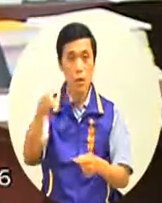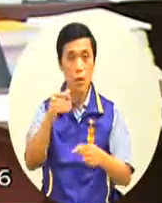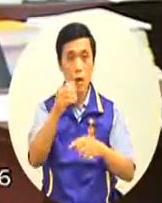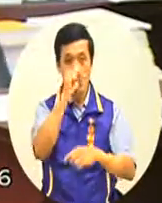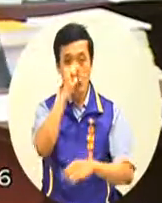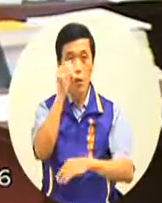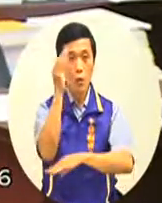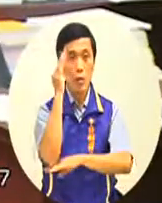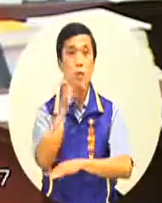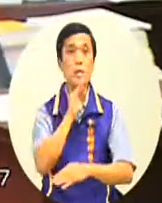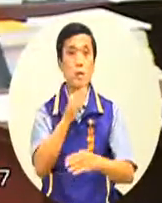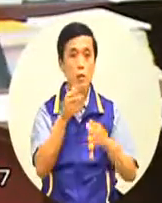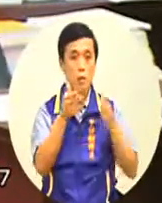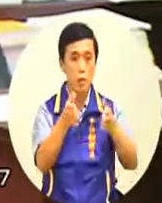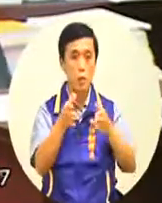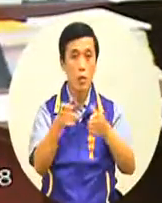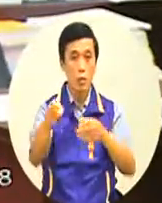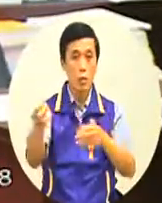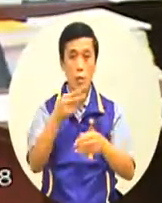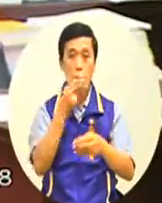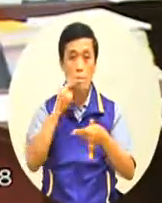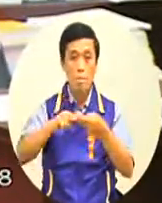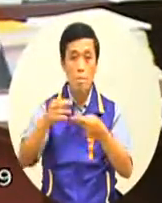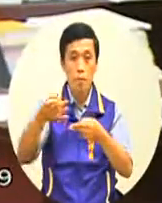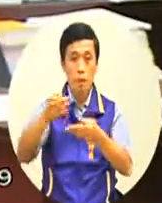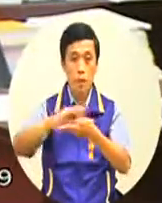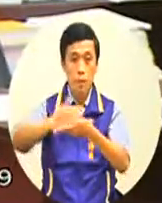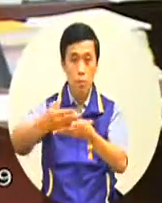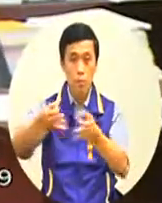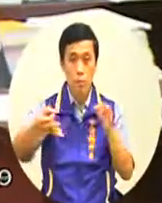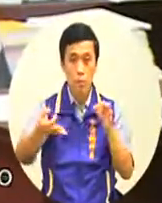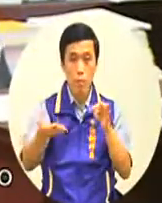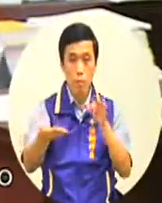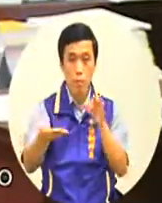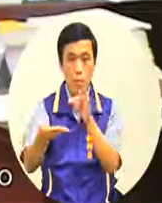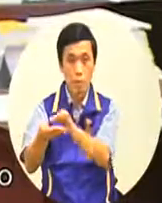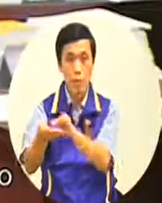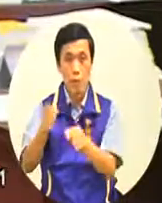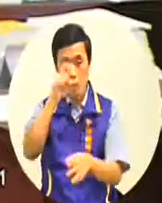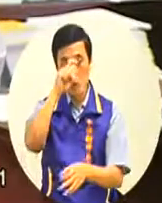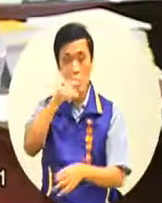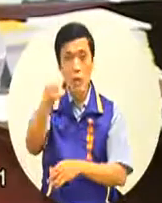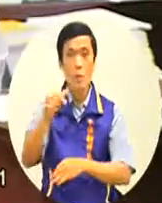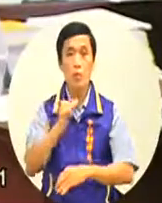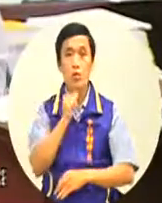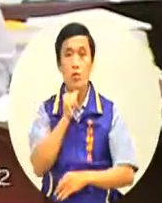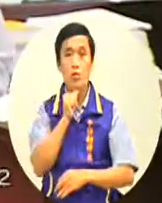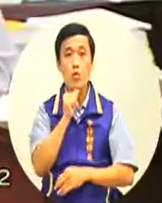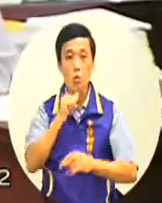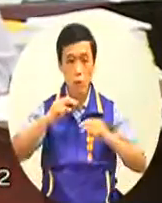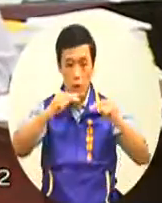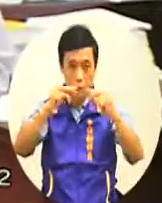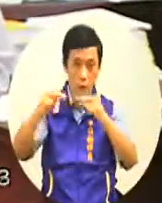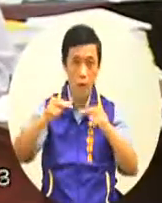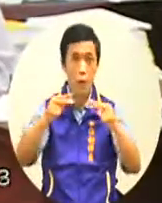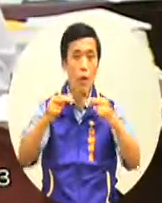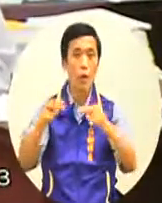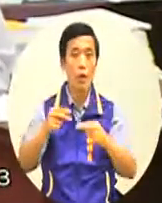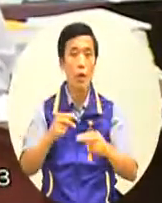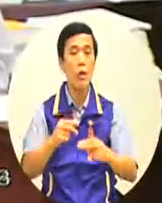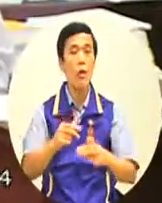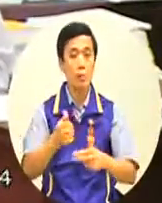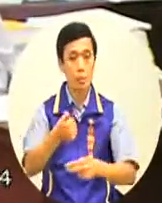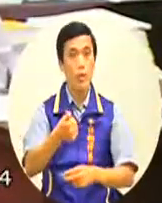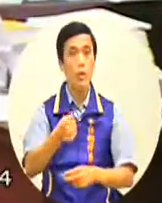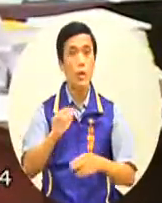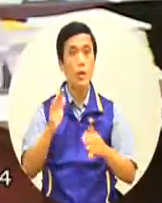他的户头，希望可以让协助他脱离贫穷的这一个部分 的问题。好像前阵子其实也跟那个